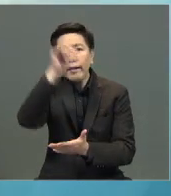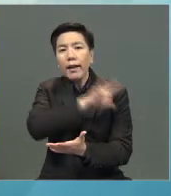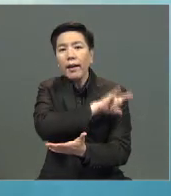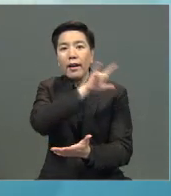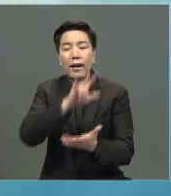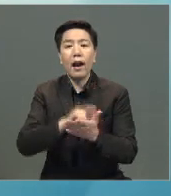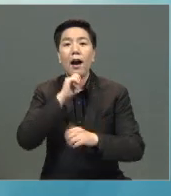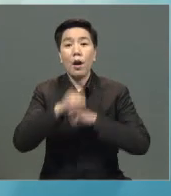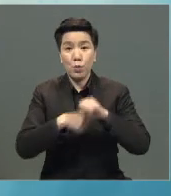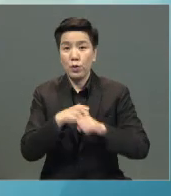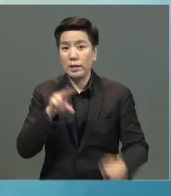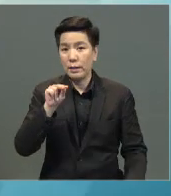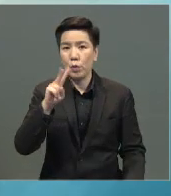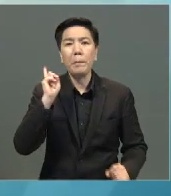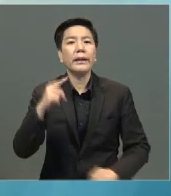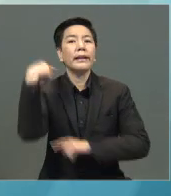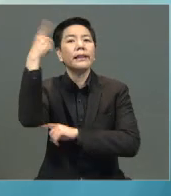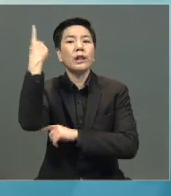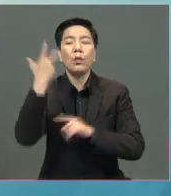แต่งตัวหญิงจากอินเดียนะครับกลับมาจากเป็นผู้หญิงไทยเนี่ยนะครับแต่ว่าเดินทางมาจากประเทศอินเดียนะครับอายุ32